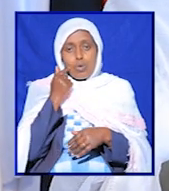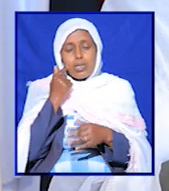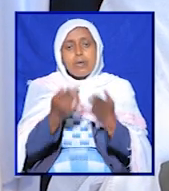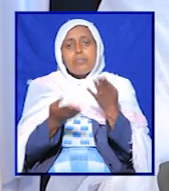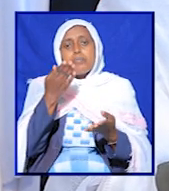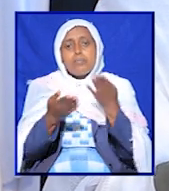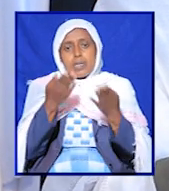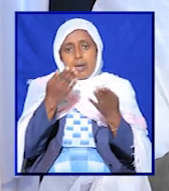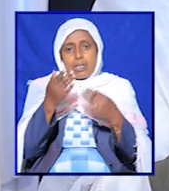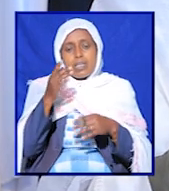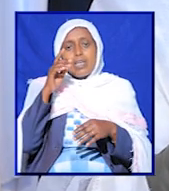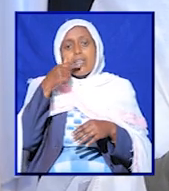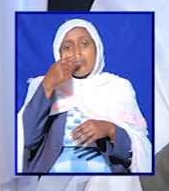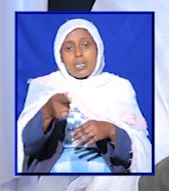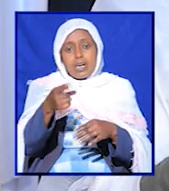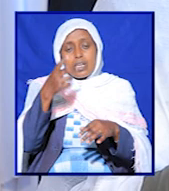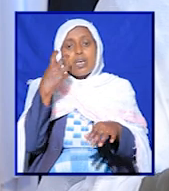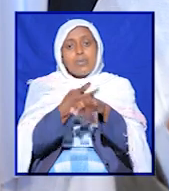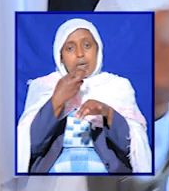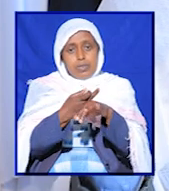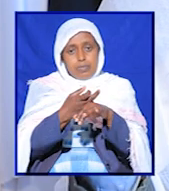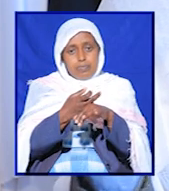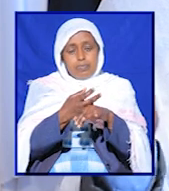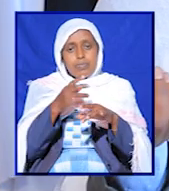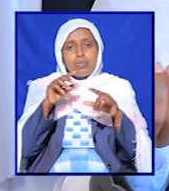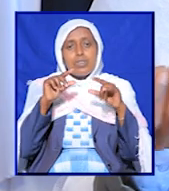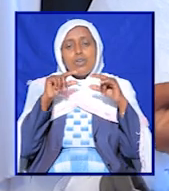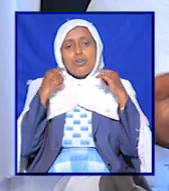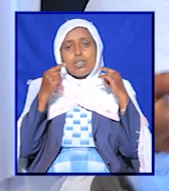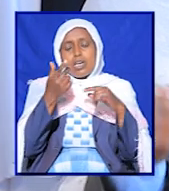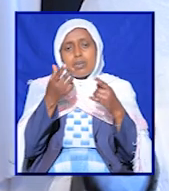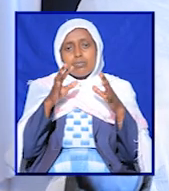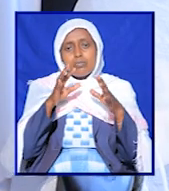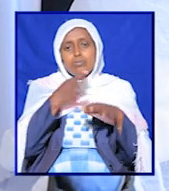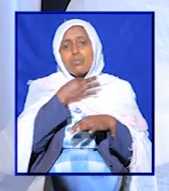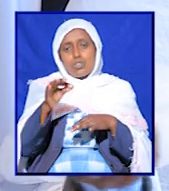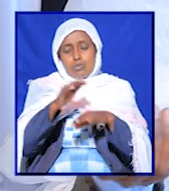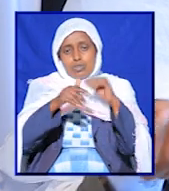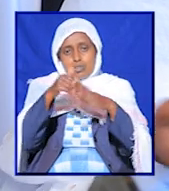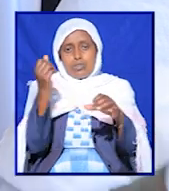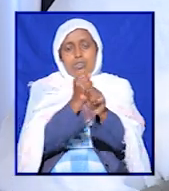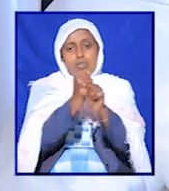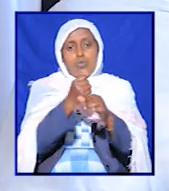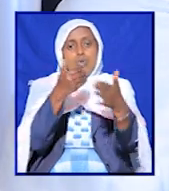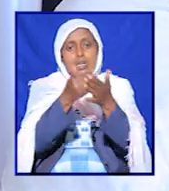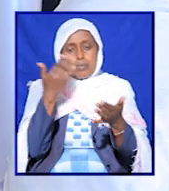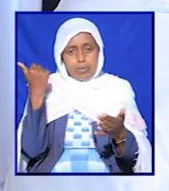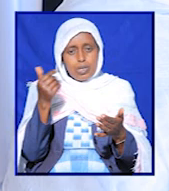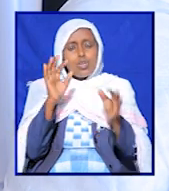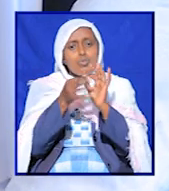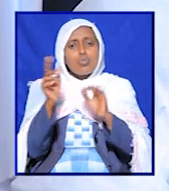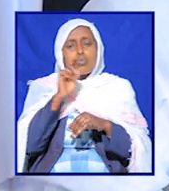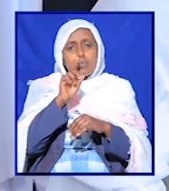እንኳን ምናልባት ለመናገር ቢከብድም በሙስሊሞች እጅ ተደርጎ ተሰርቶ ይቀርብ ነበር። ግን ትርጉሙ